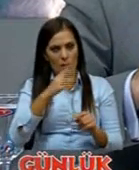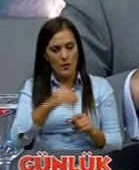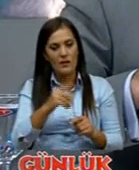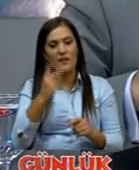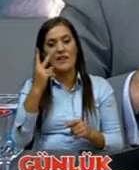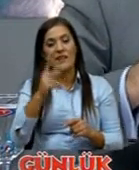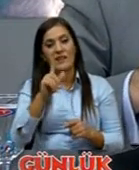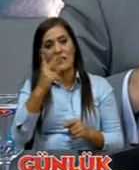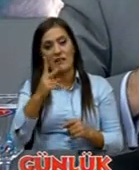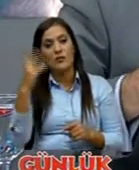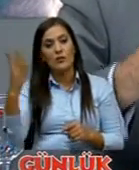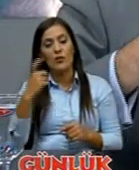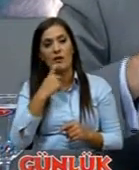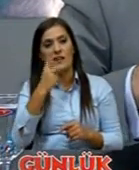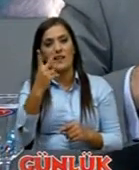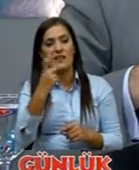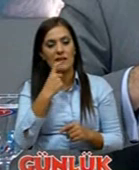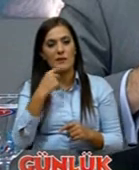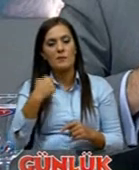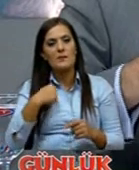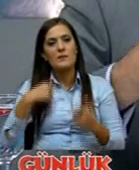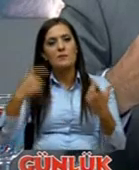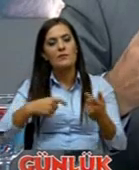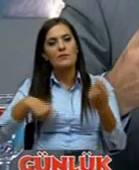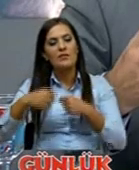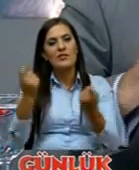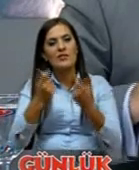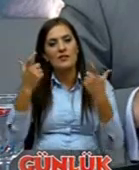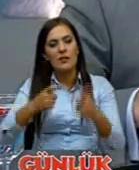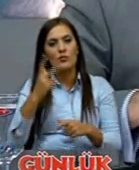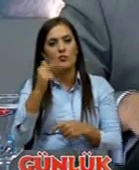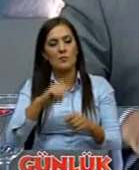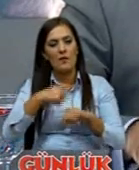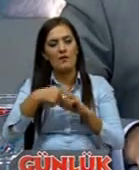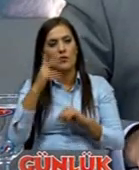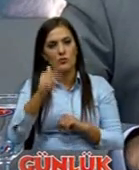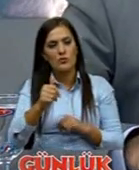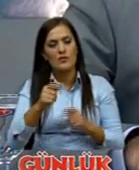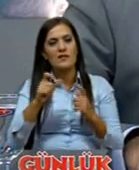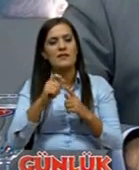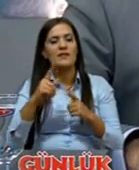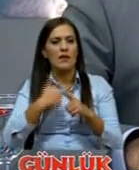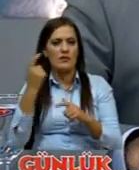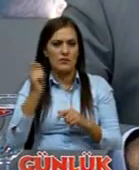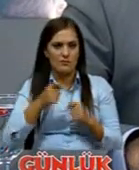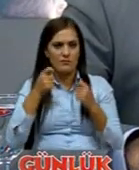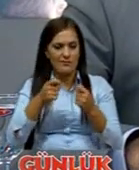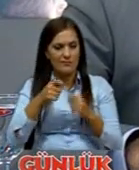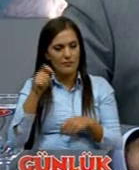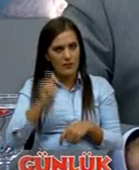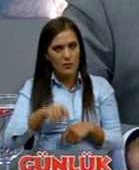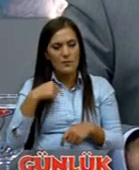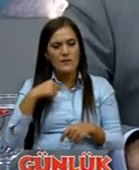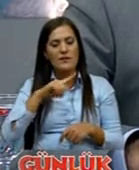4. sınıfa kadar da 2 yıl bizim imalathanelerimizde haftada 3 gün staj görüyorlar. Biz de